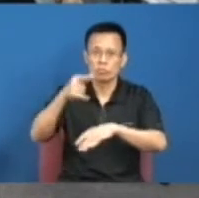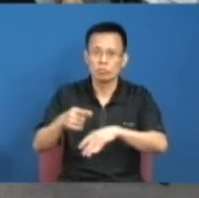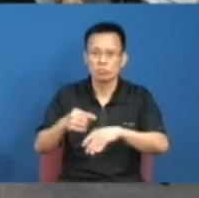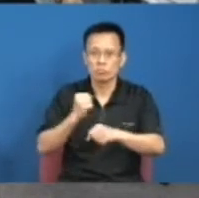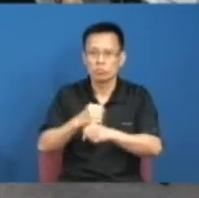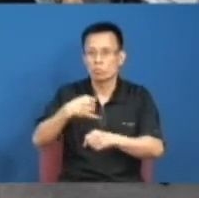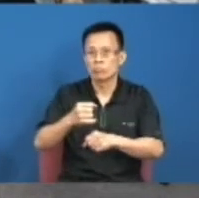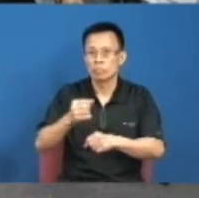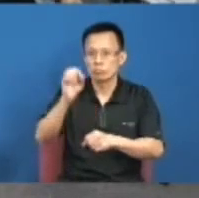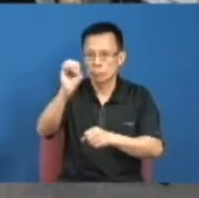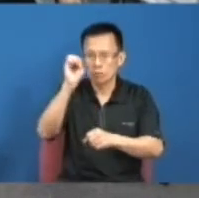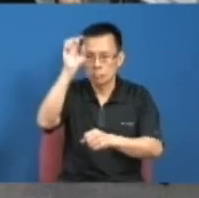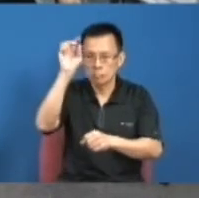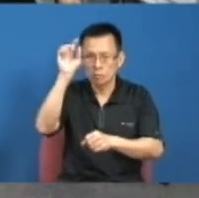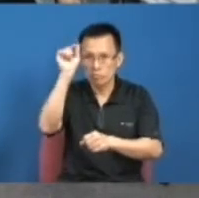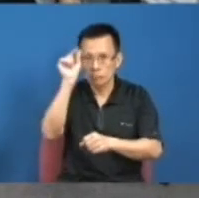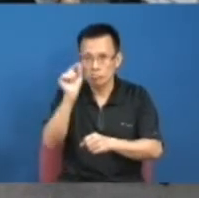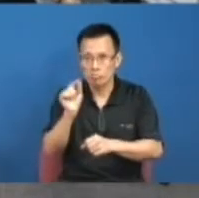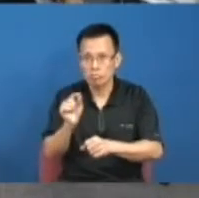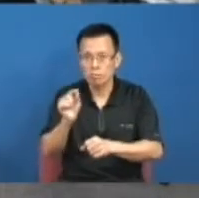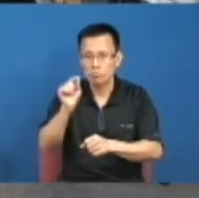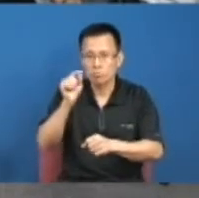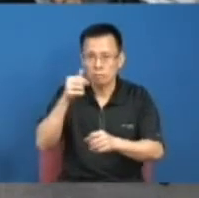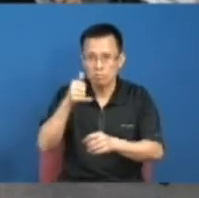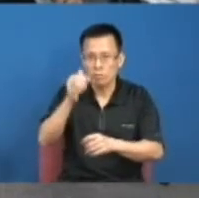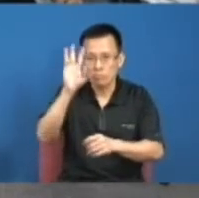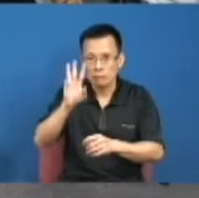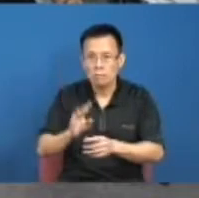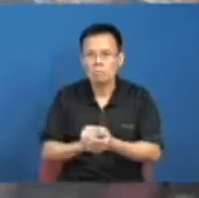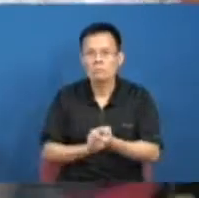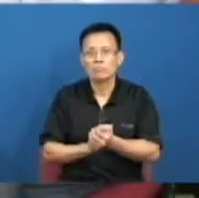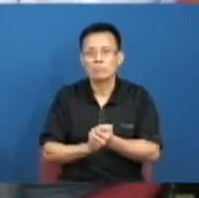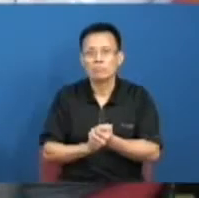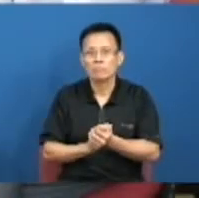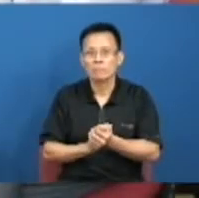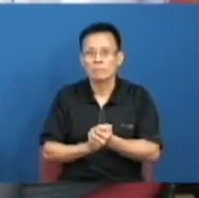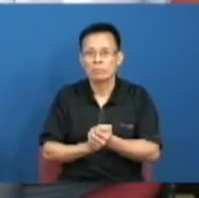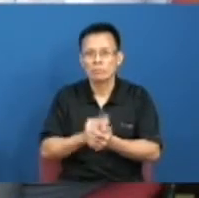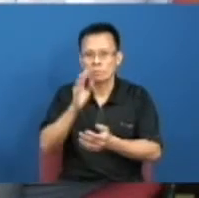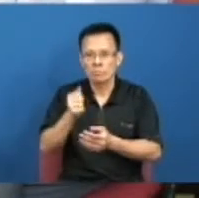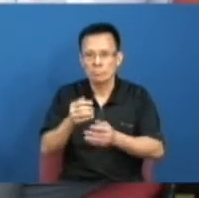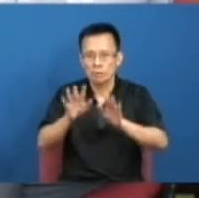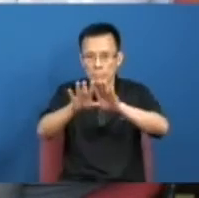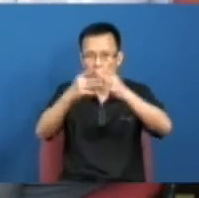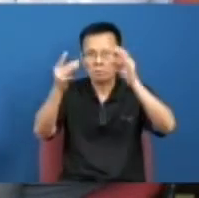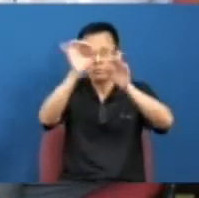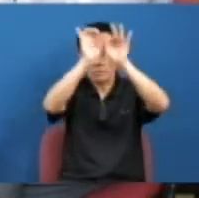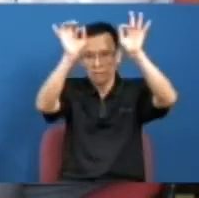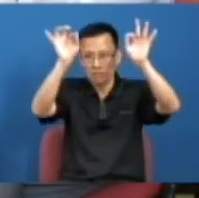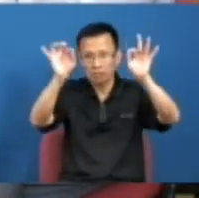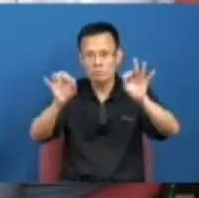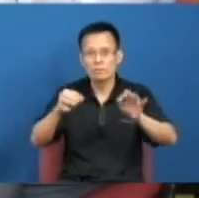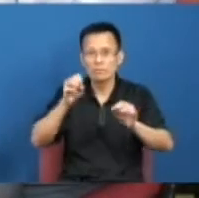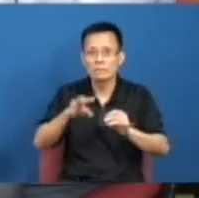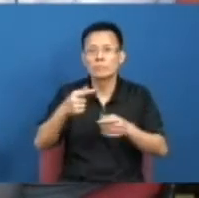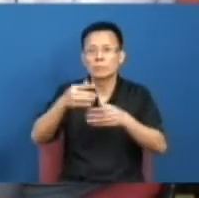水啦。係 啊， 係啦，呢個最緊要嘅。通常窗邊漏水咧，正式做法咧，就一定要在外牆做，